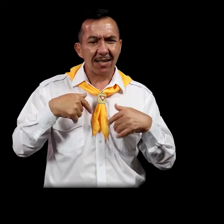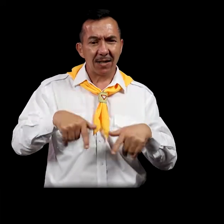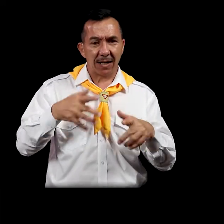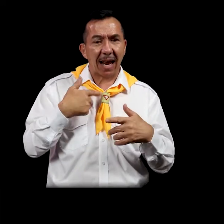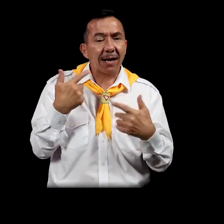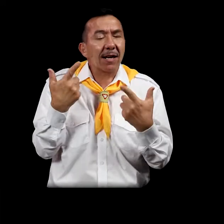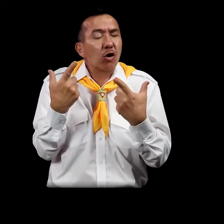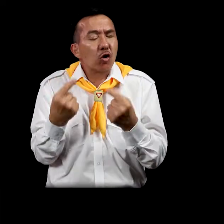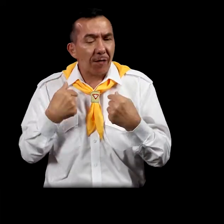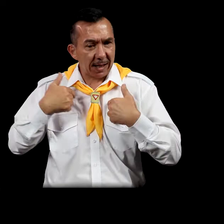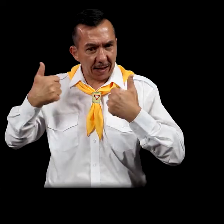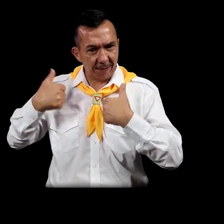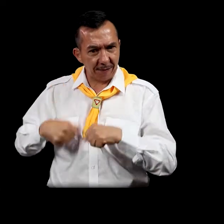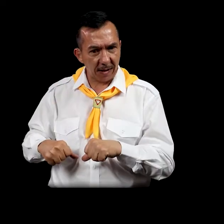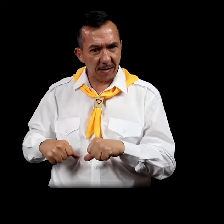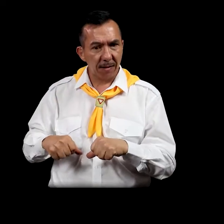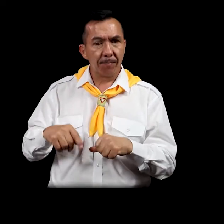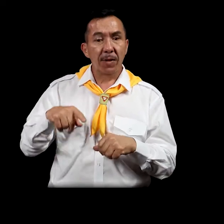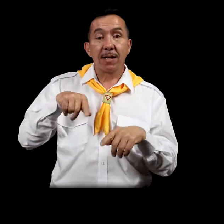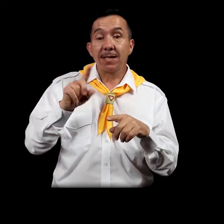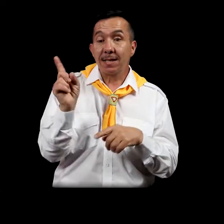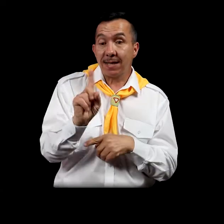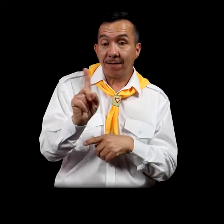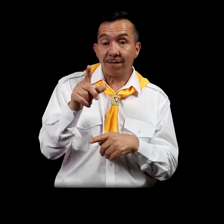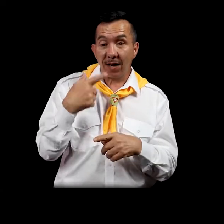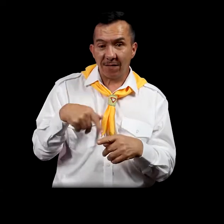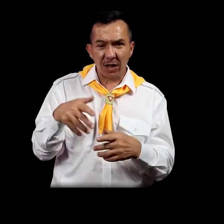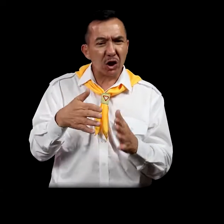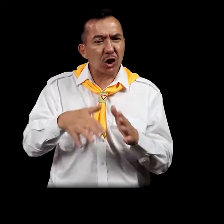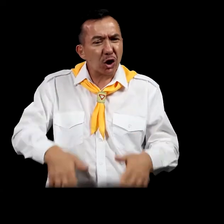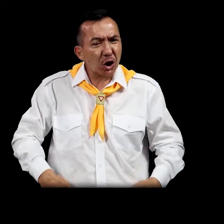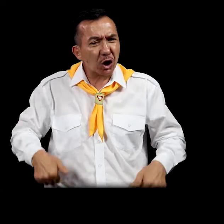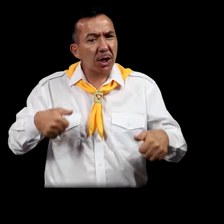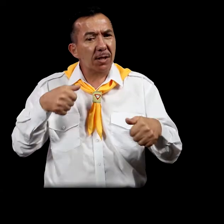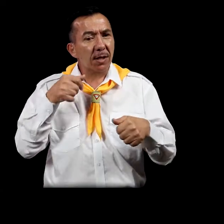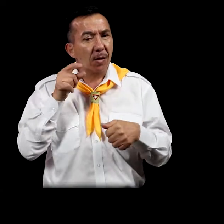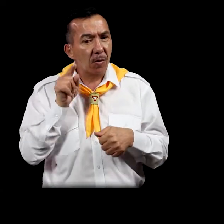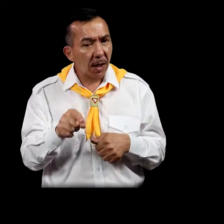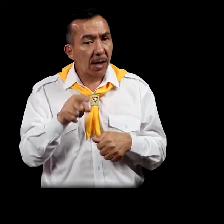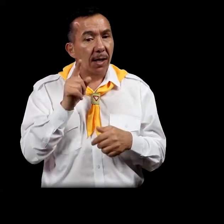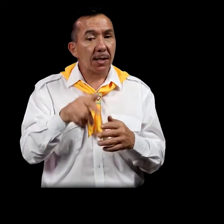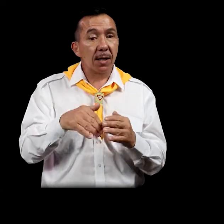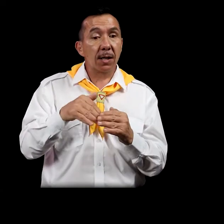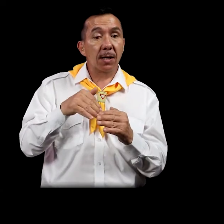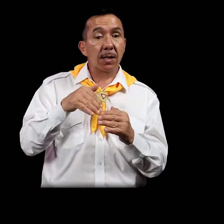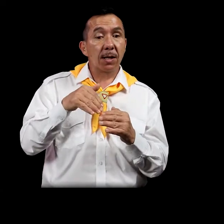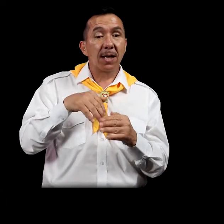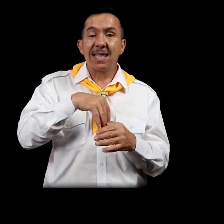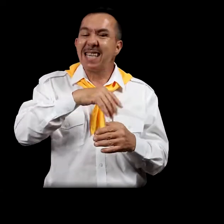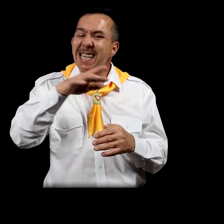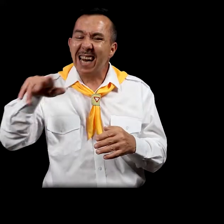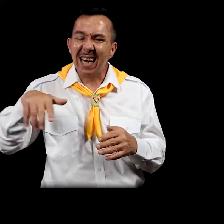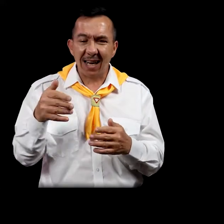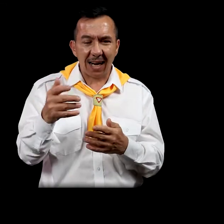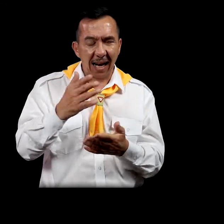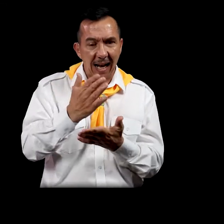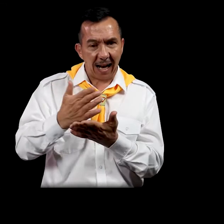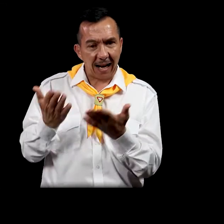sodat ek kan doen wat ek wil. Wat die seun gevra het, is 'n taboe in enige